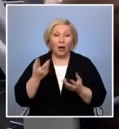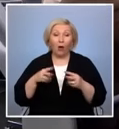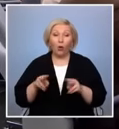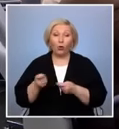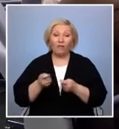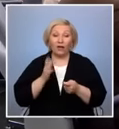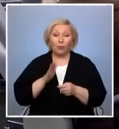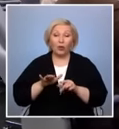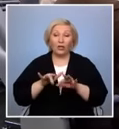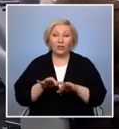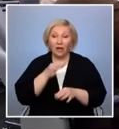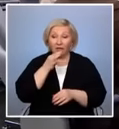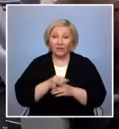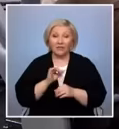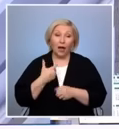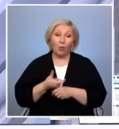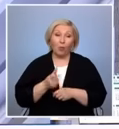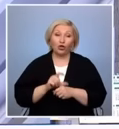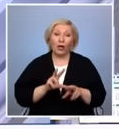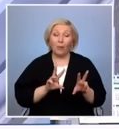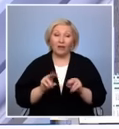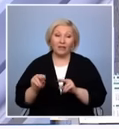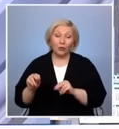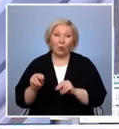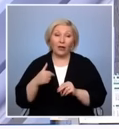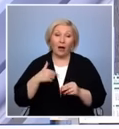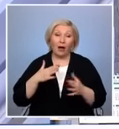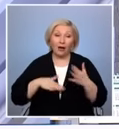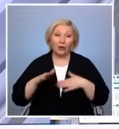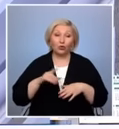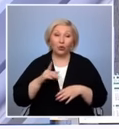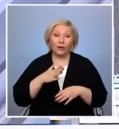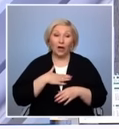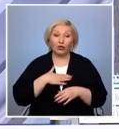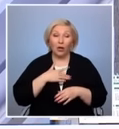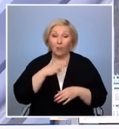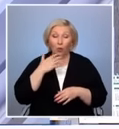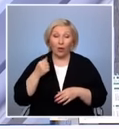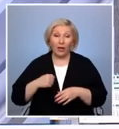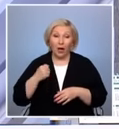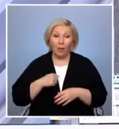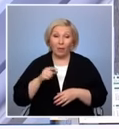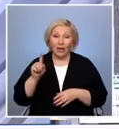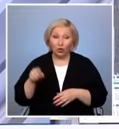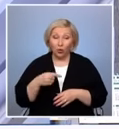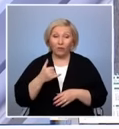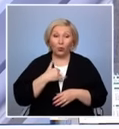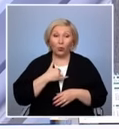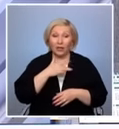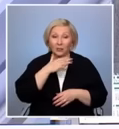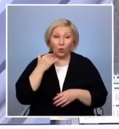«из первого состава батальона имени Шаймуратова в строю остались, если не единицы, то пара десятков